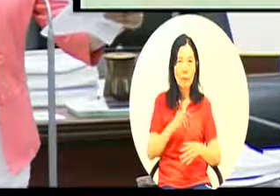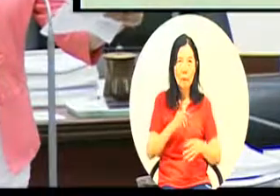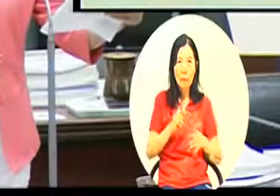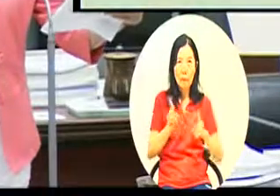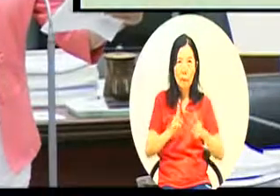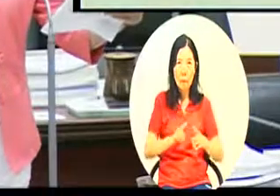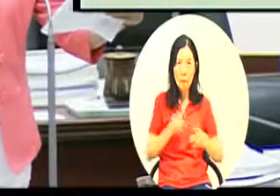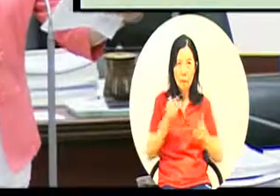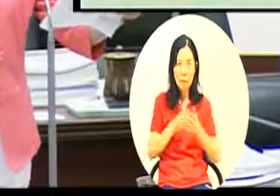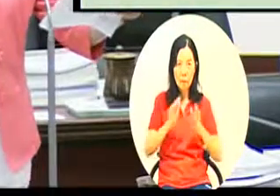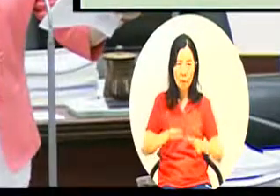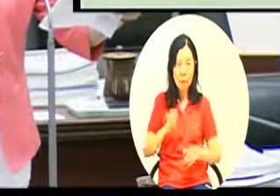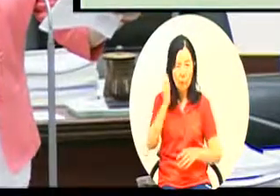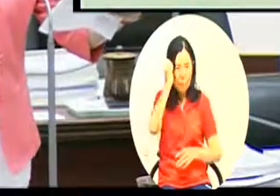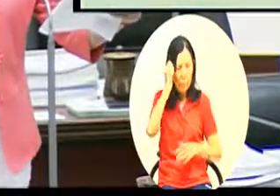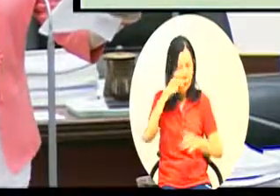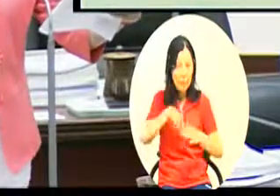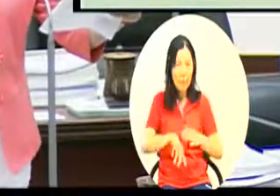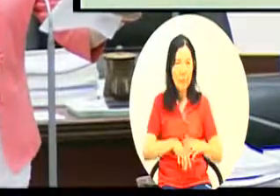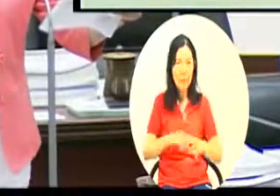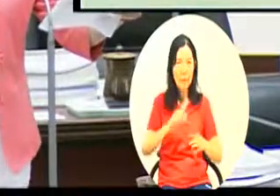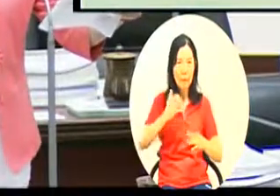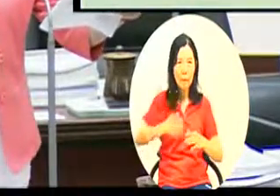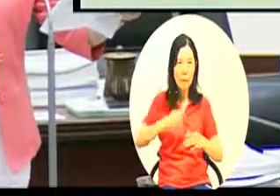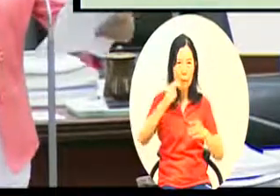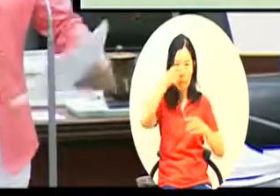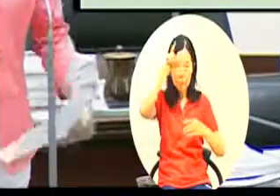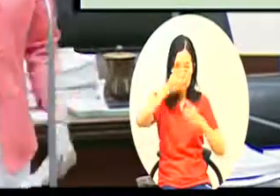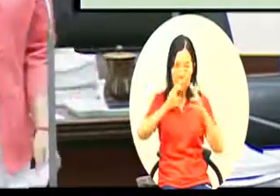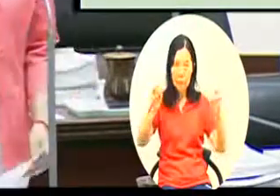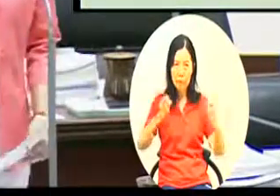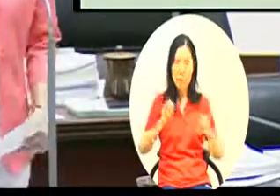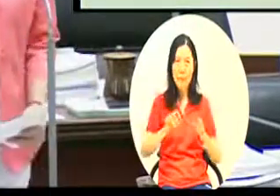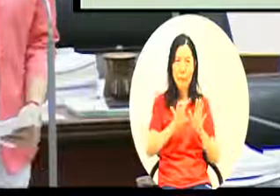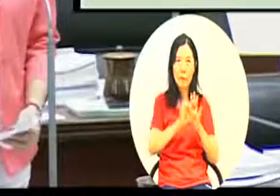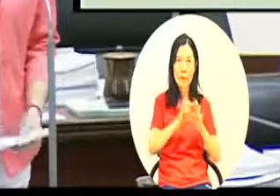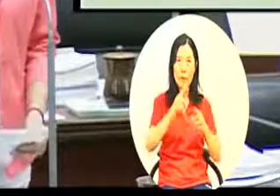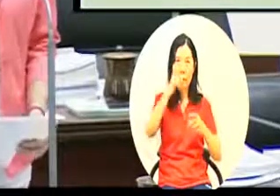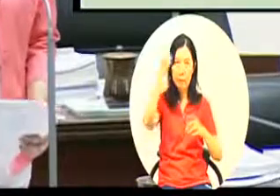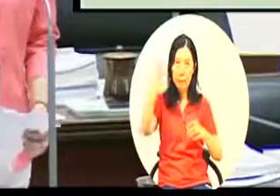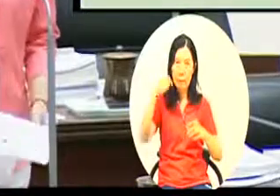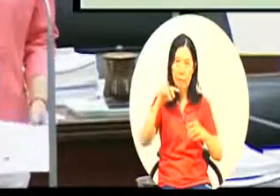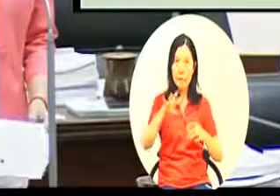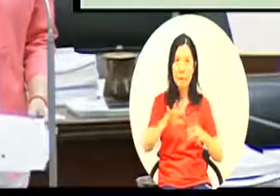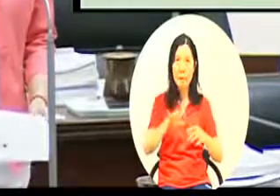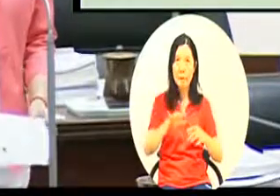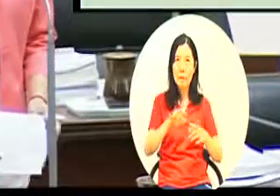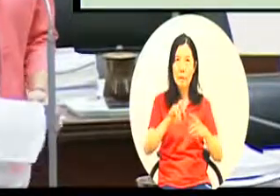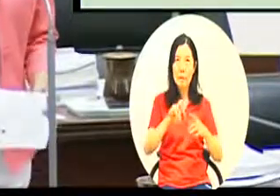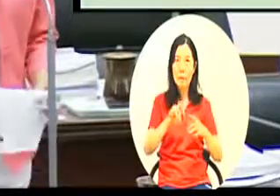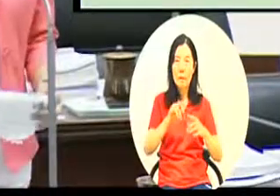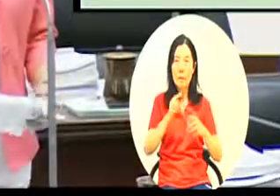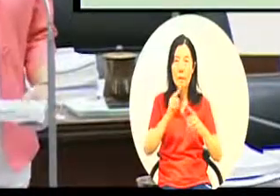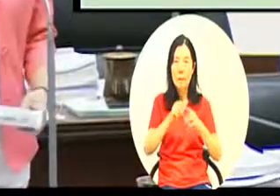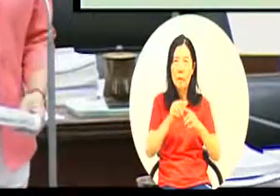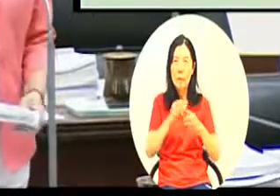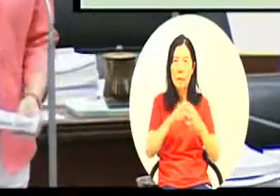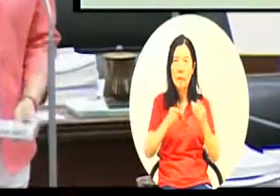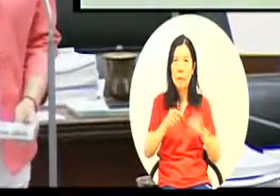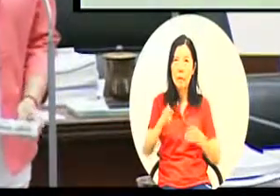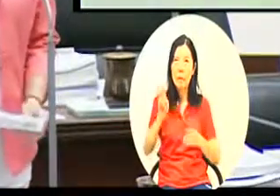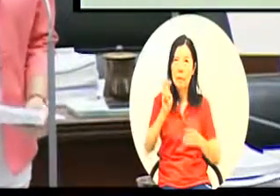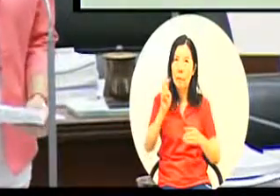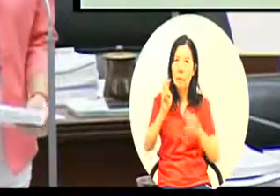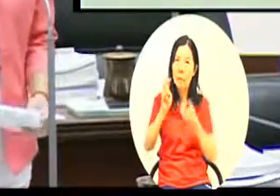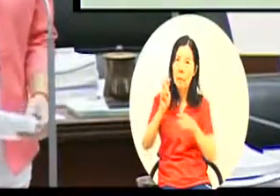象也很深刻，就是法国的古城兰斯，它的人口只有20万。阿姨弟老们哦，你们只有